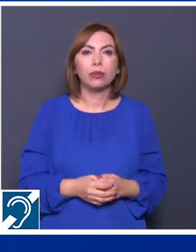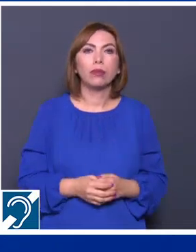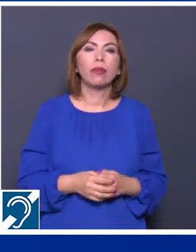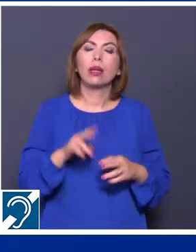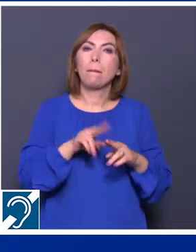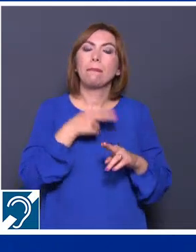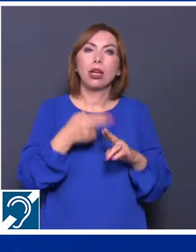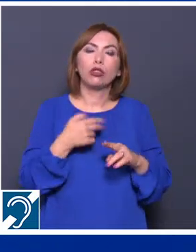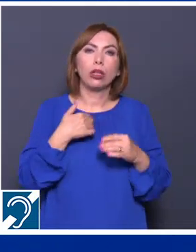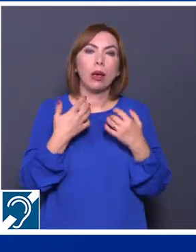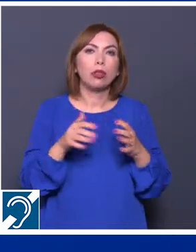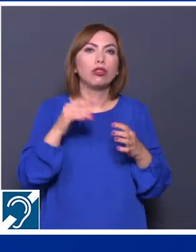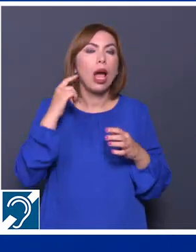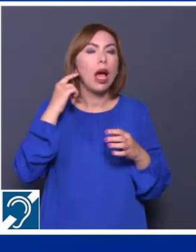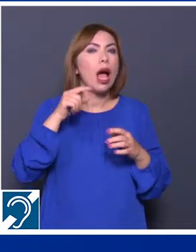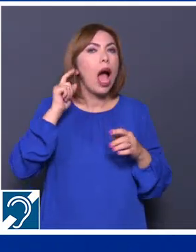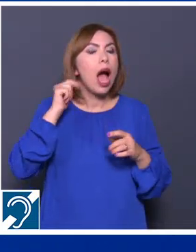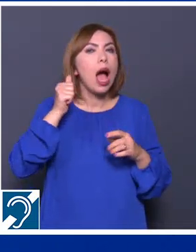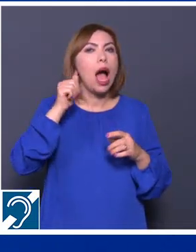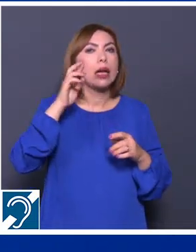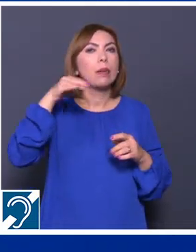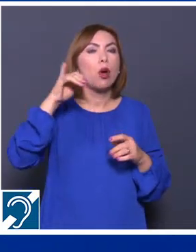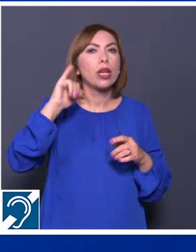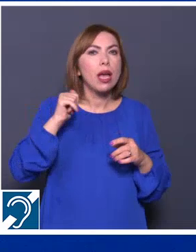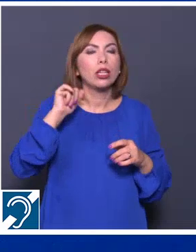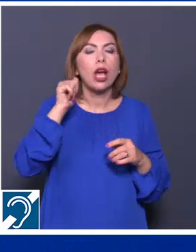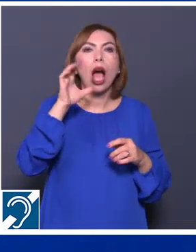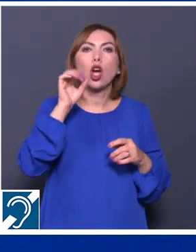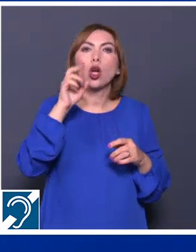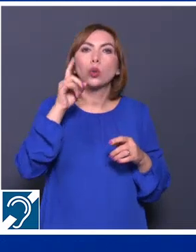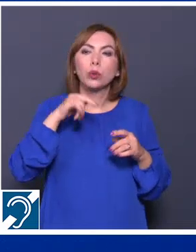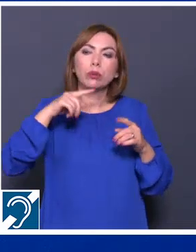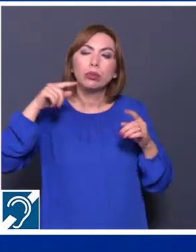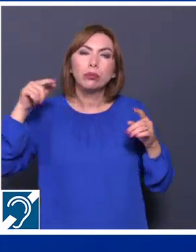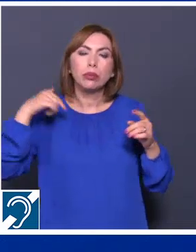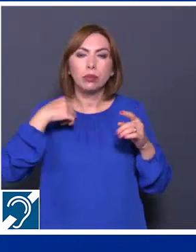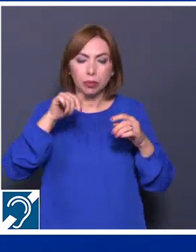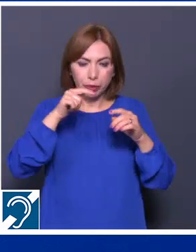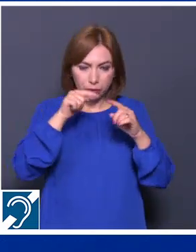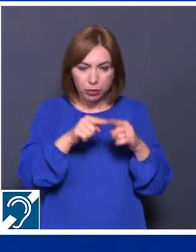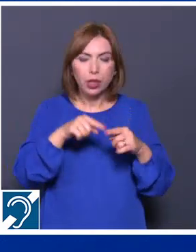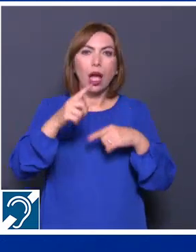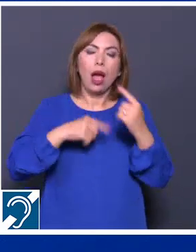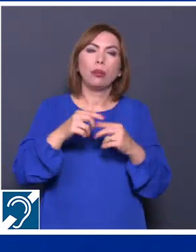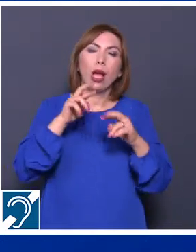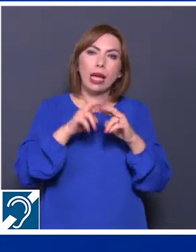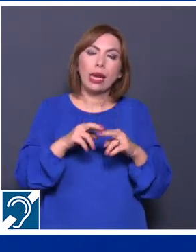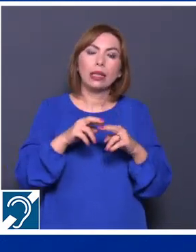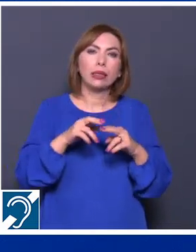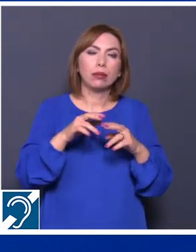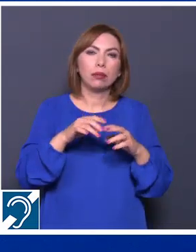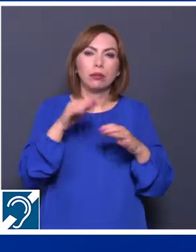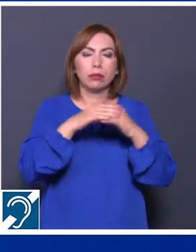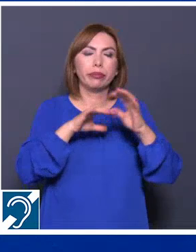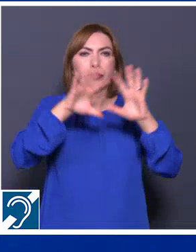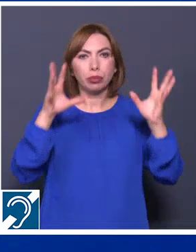în majoritate am început cu armonia, cu acordurile. Și pe acordurile respective am construit restul. Spre exemplu, de ce nu un AI ar putea